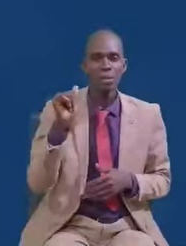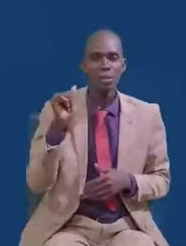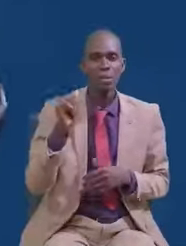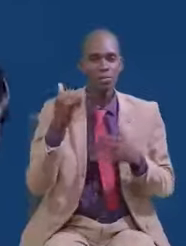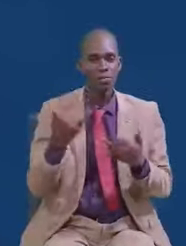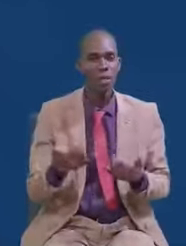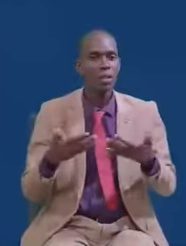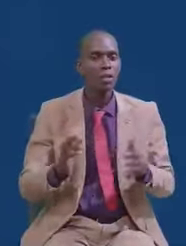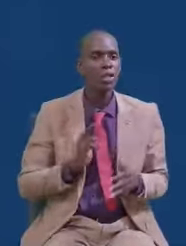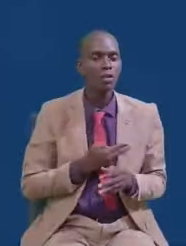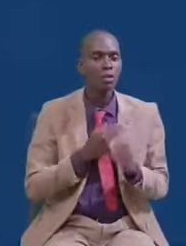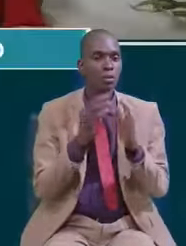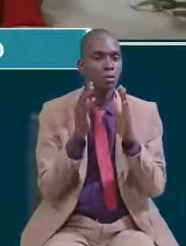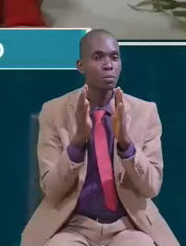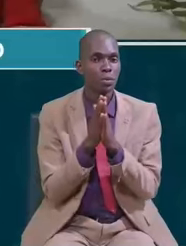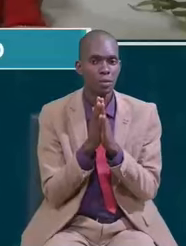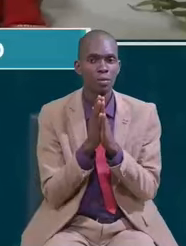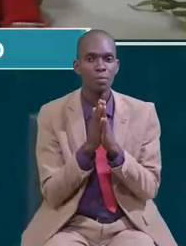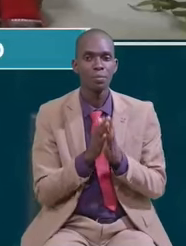tête baissée, les yeux fermés,